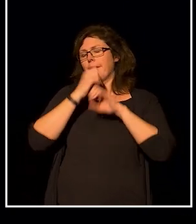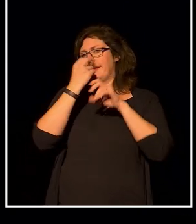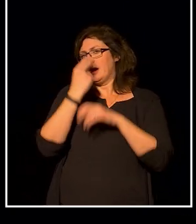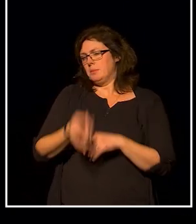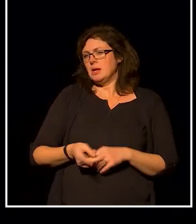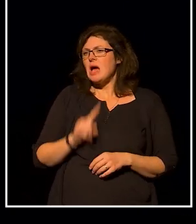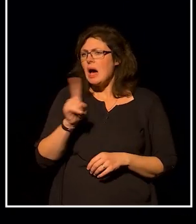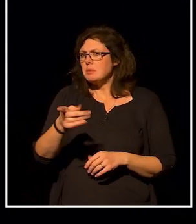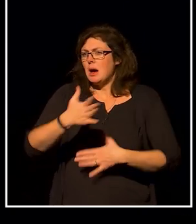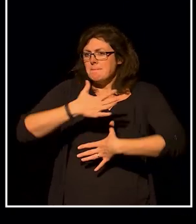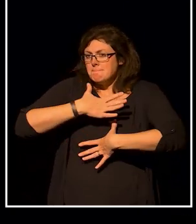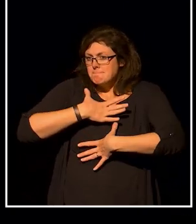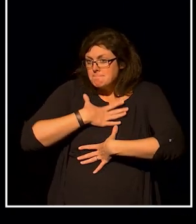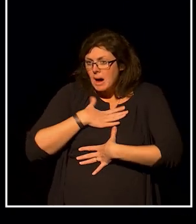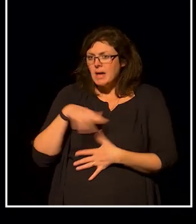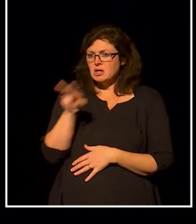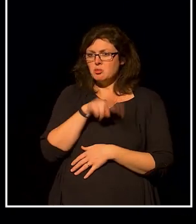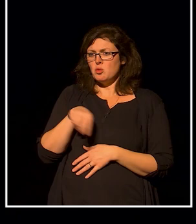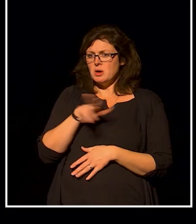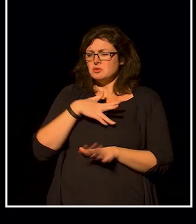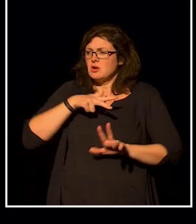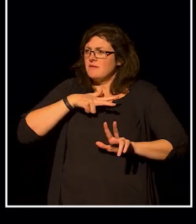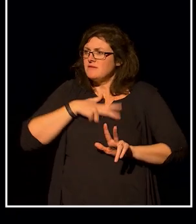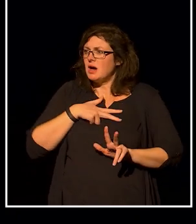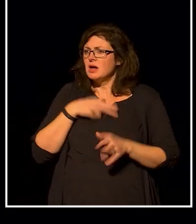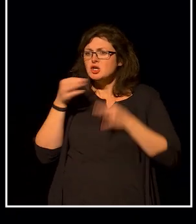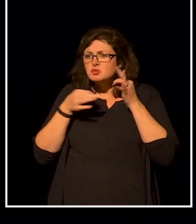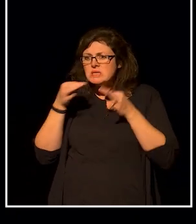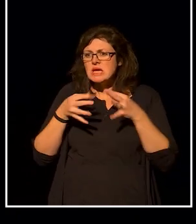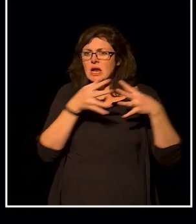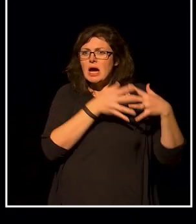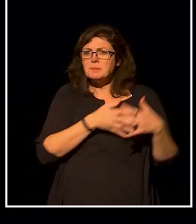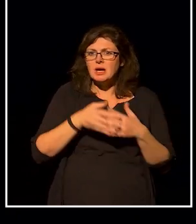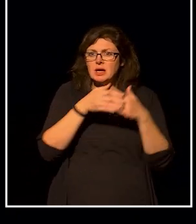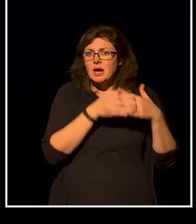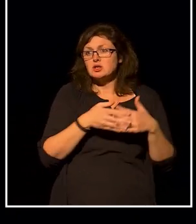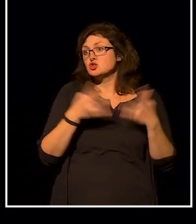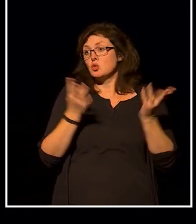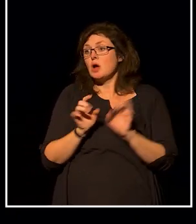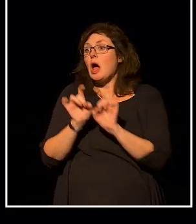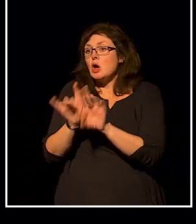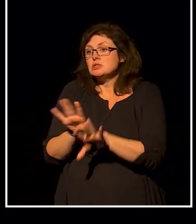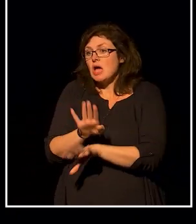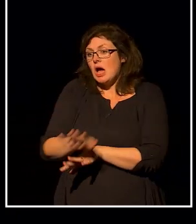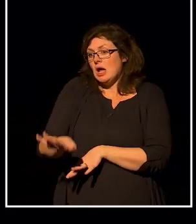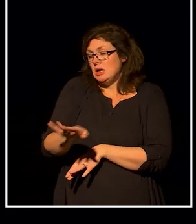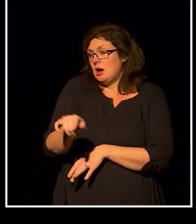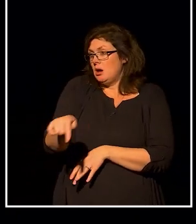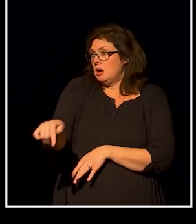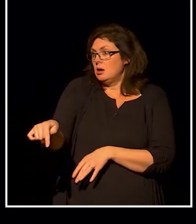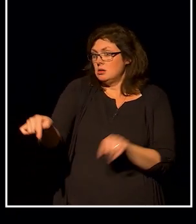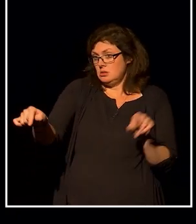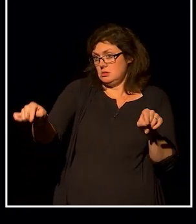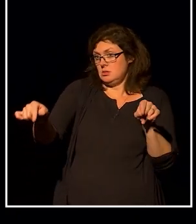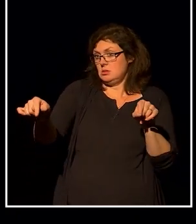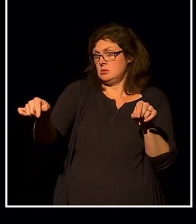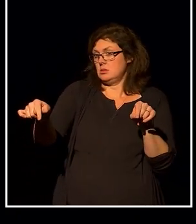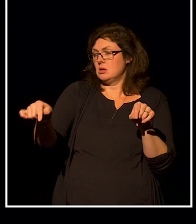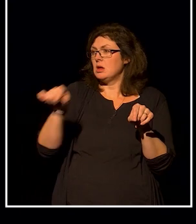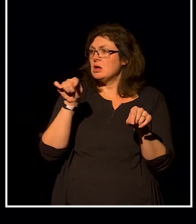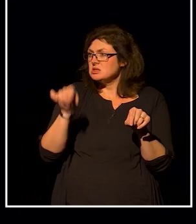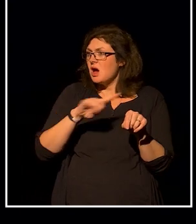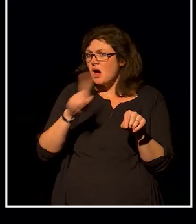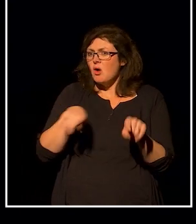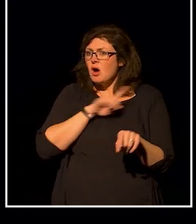Beobachtung ist aber tatsächlich, dass gerade auch amerikanische und australische Stimmen, also die sind auch von einer